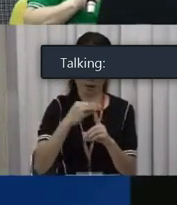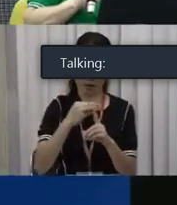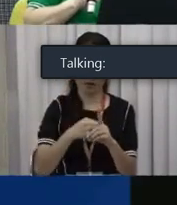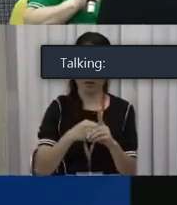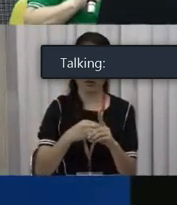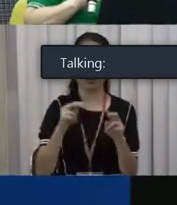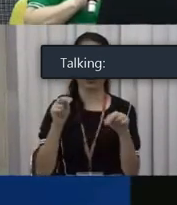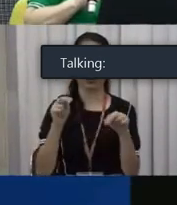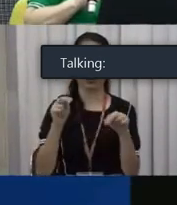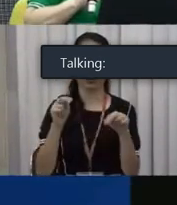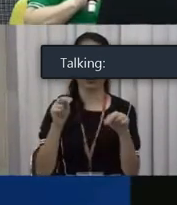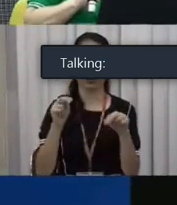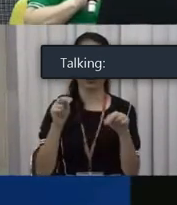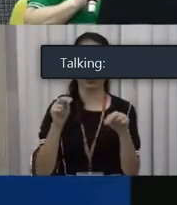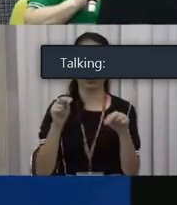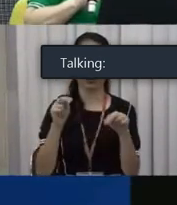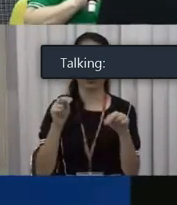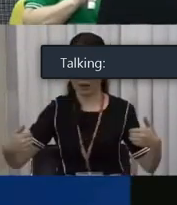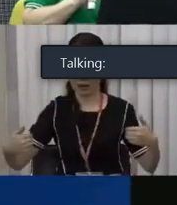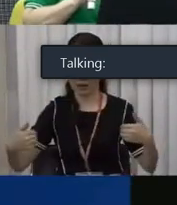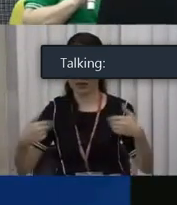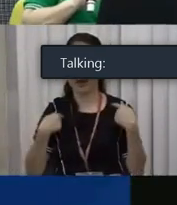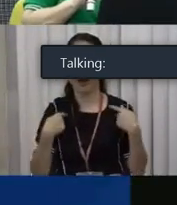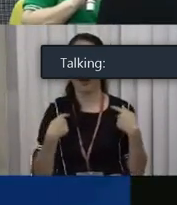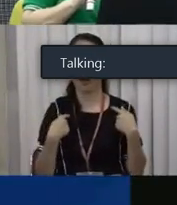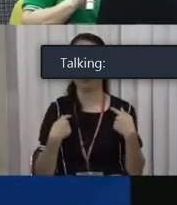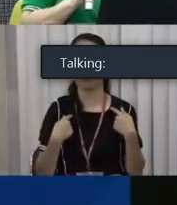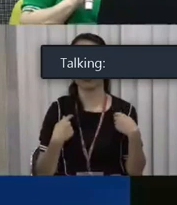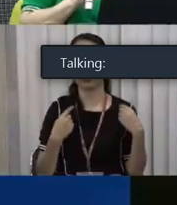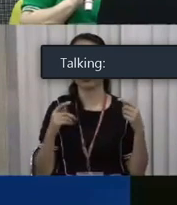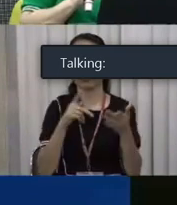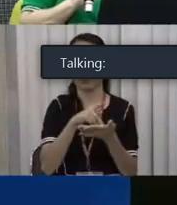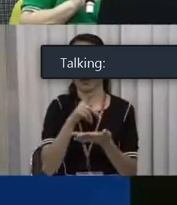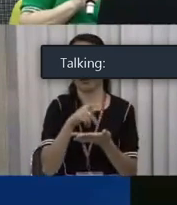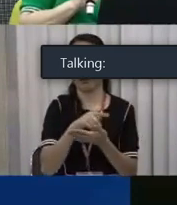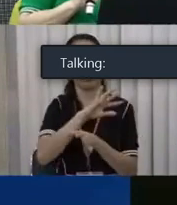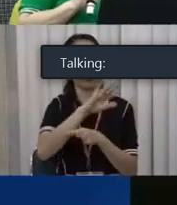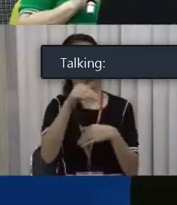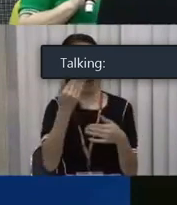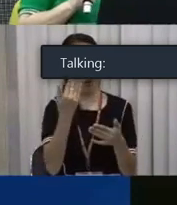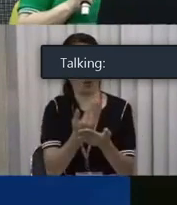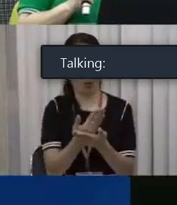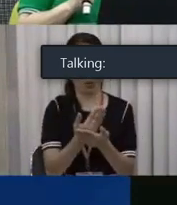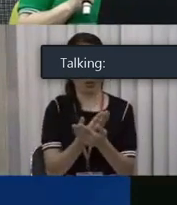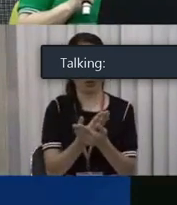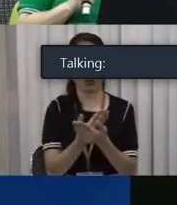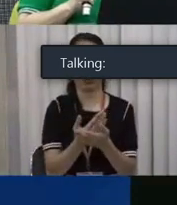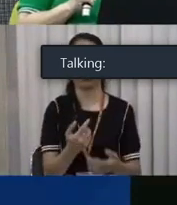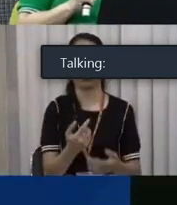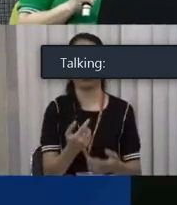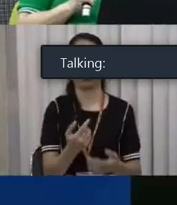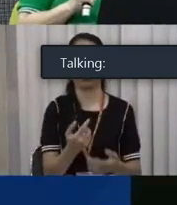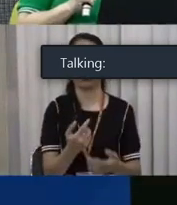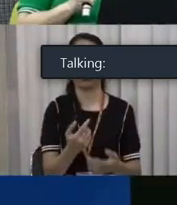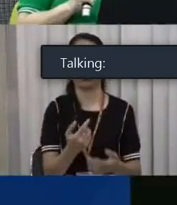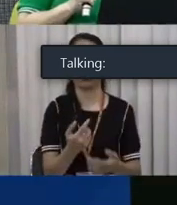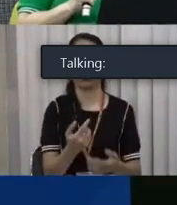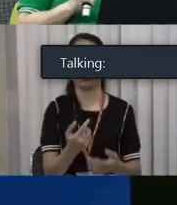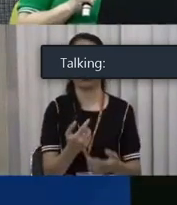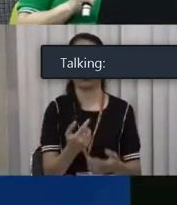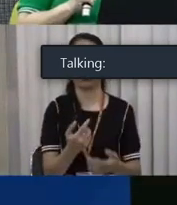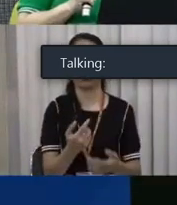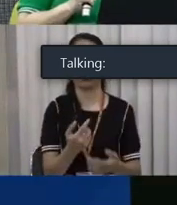ay corresponding nga kanang madawat. Labi na gid tong kaning mga